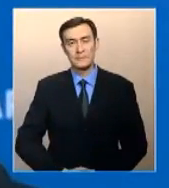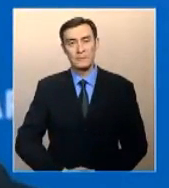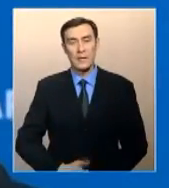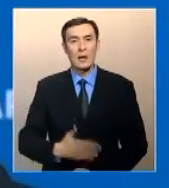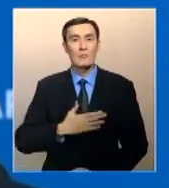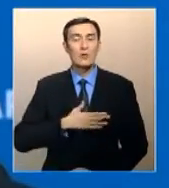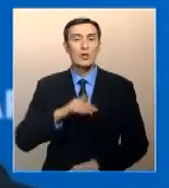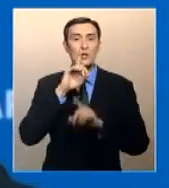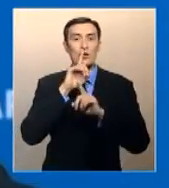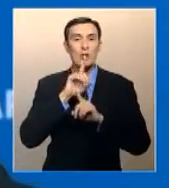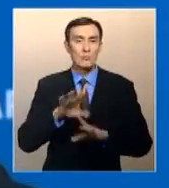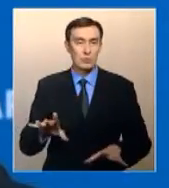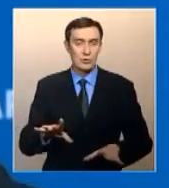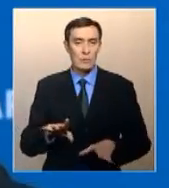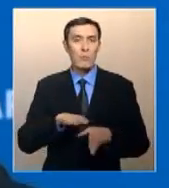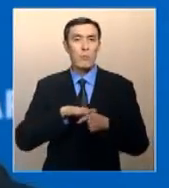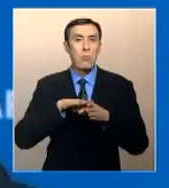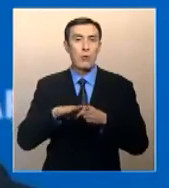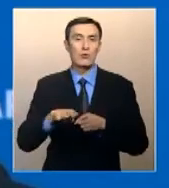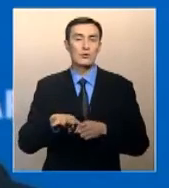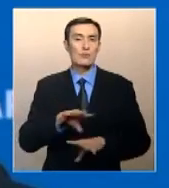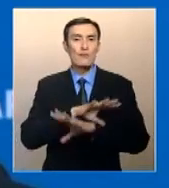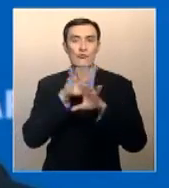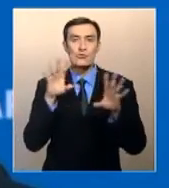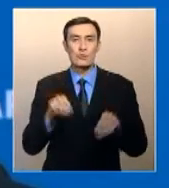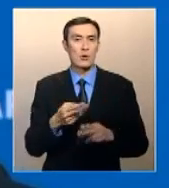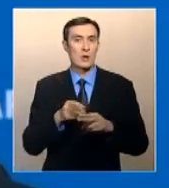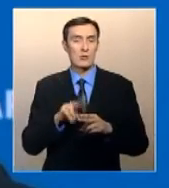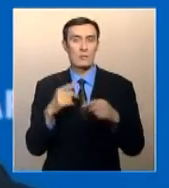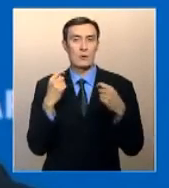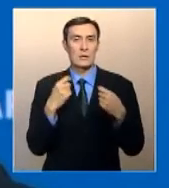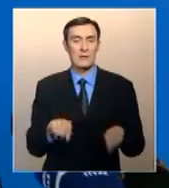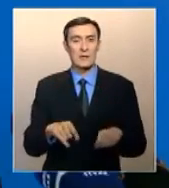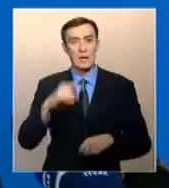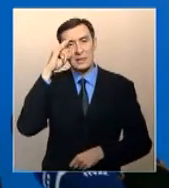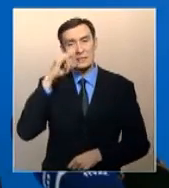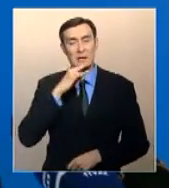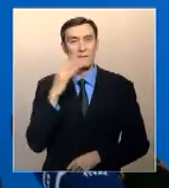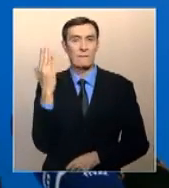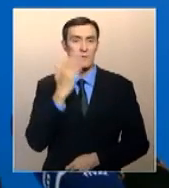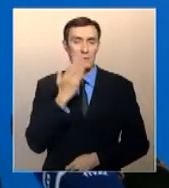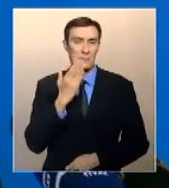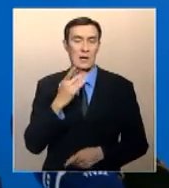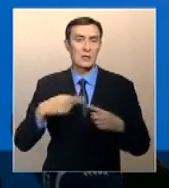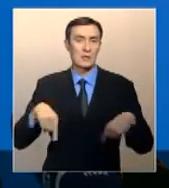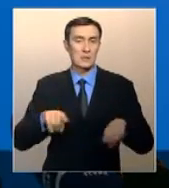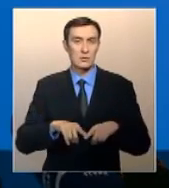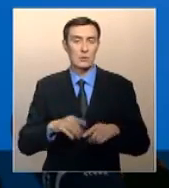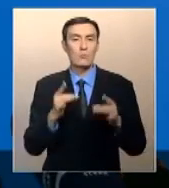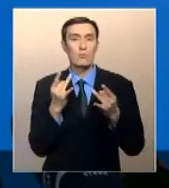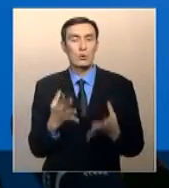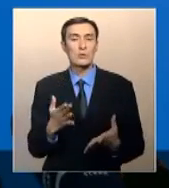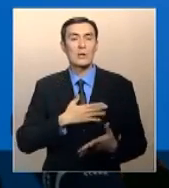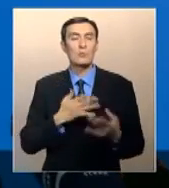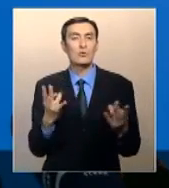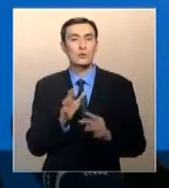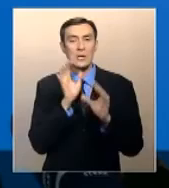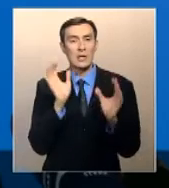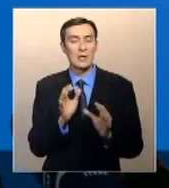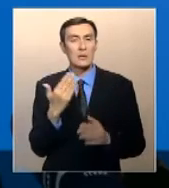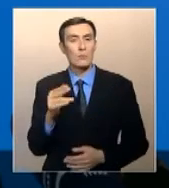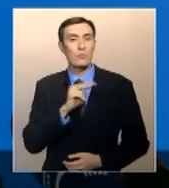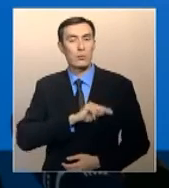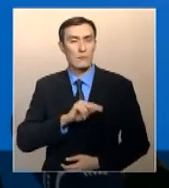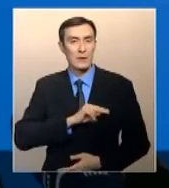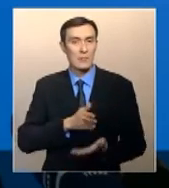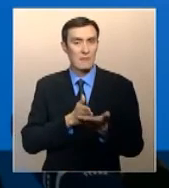Мы не собираемся целиком полностью продавать «Казахфильм». Задача такая, чтобы мы профили сохранили. Если